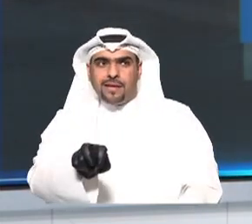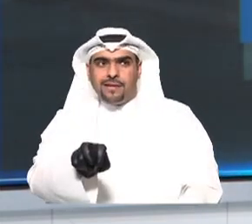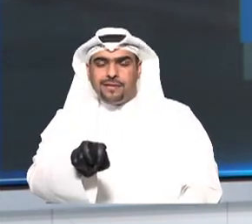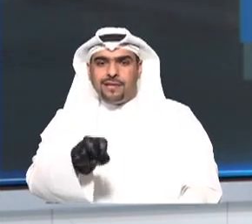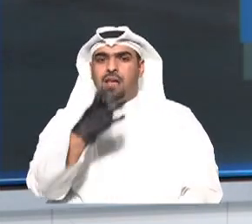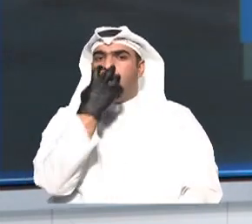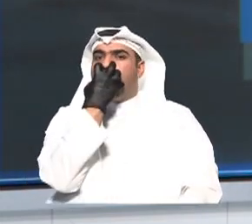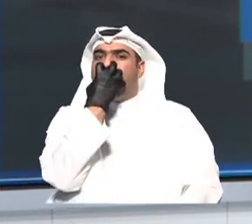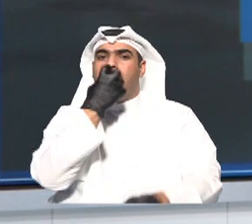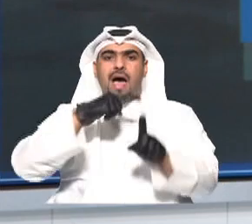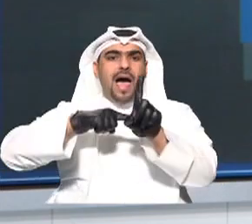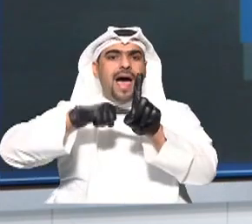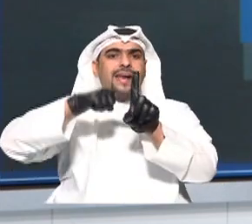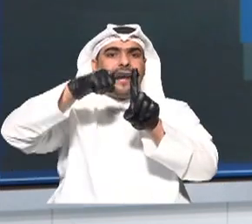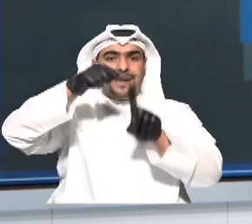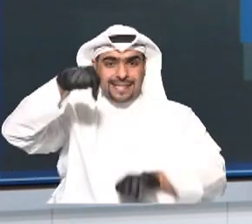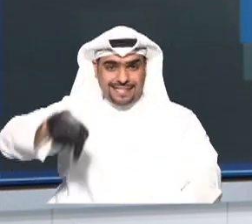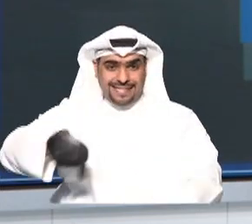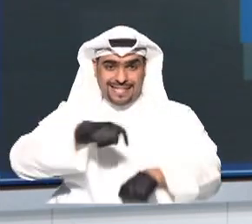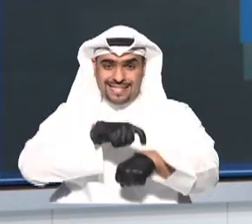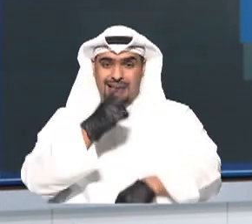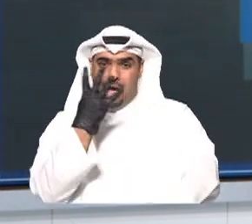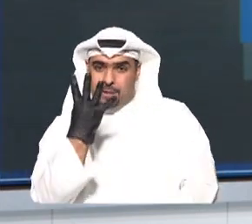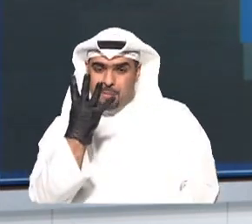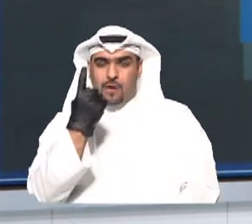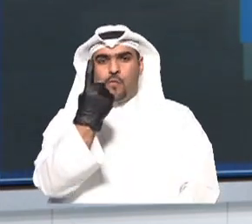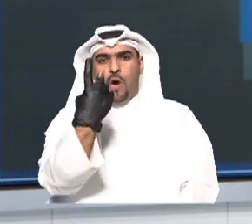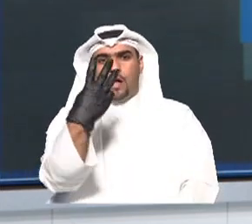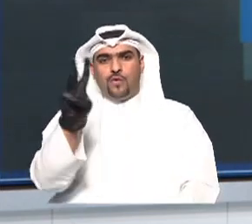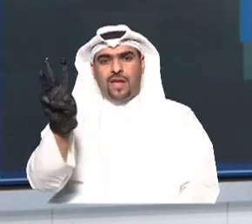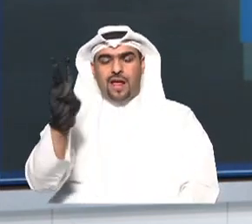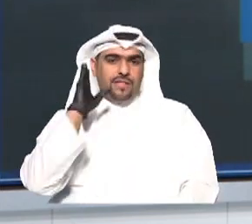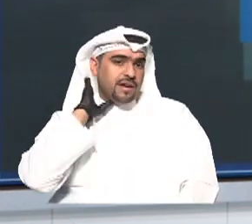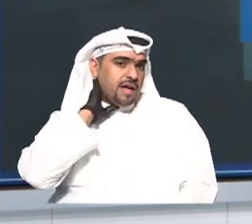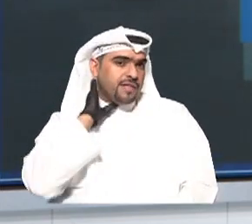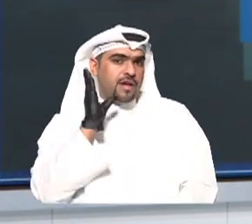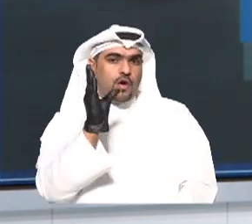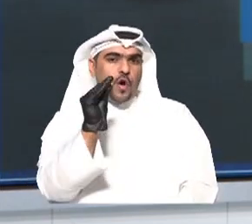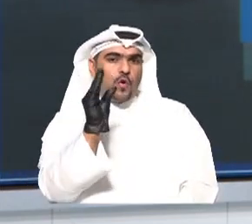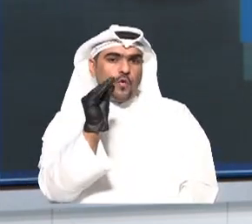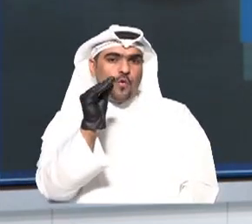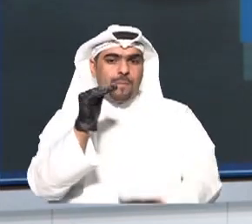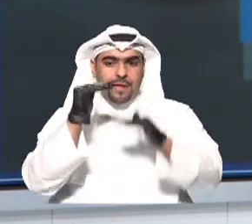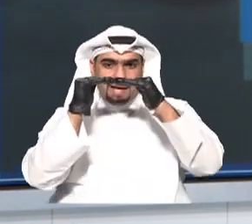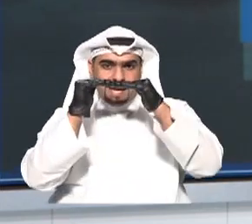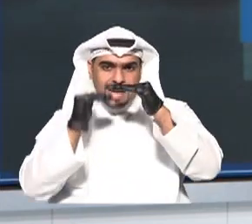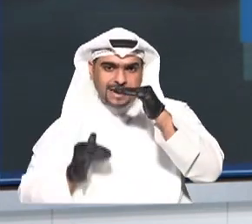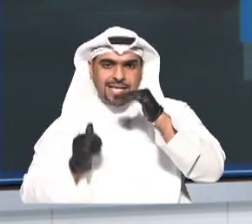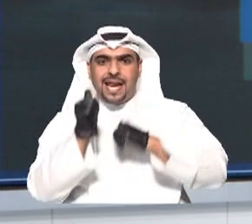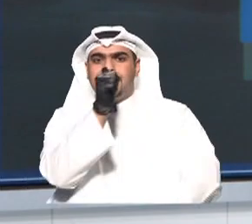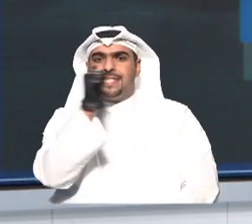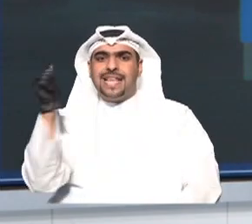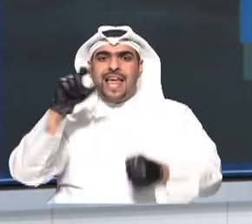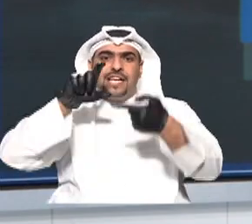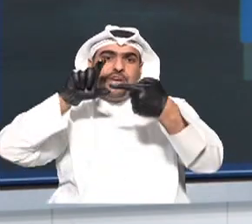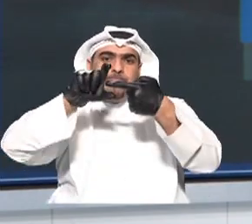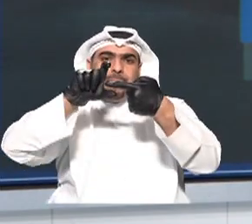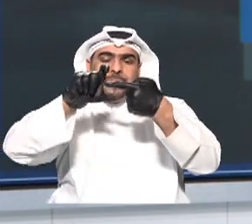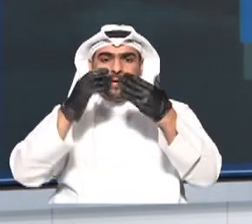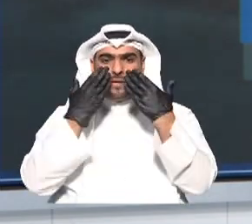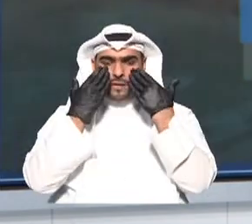في الساعة. درجة الحرارة الحالية 31 درجة مئوية، رطوبة نسبية متدنية نوعا ما 16%، بالنسبة للرؤية الأفقية